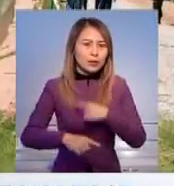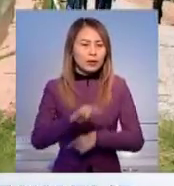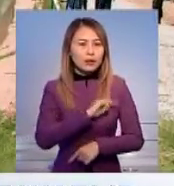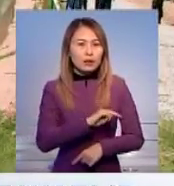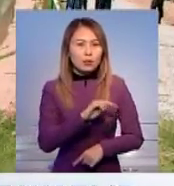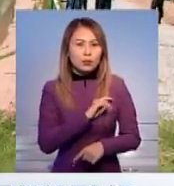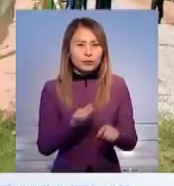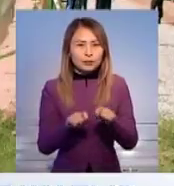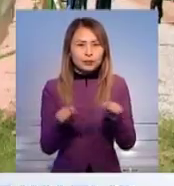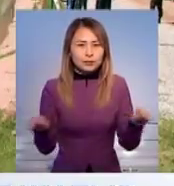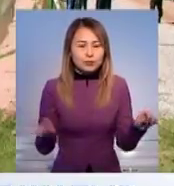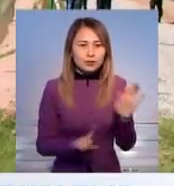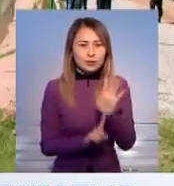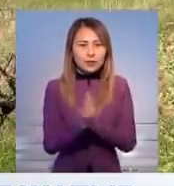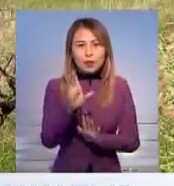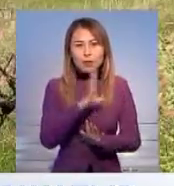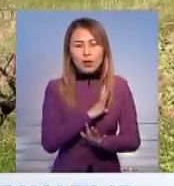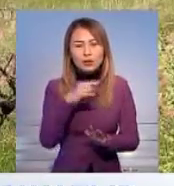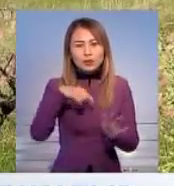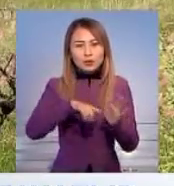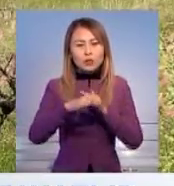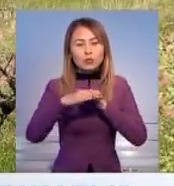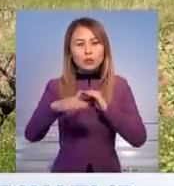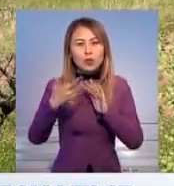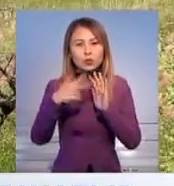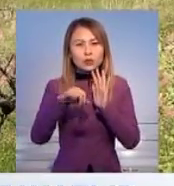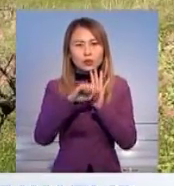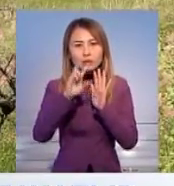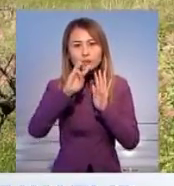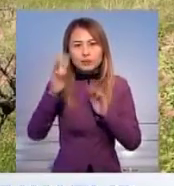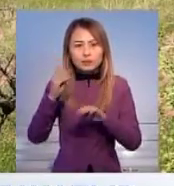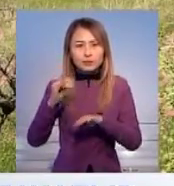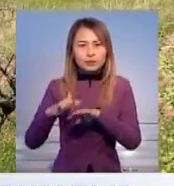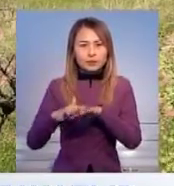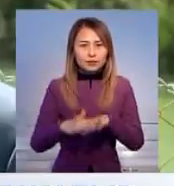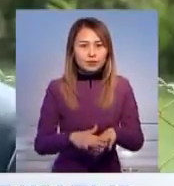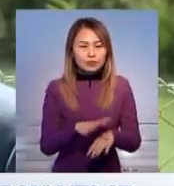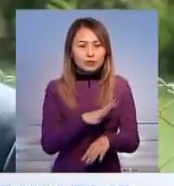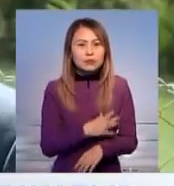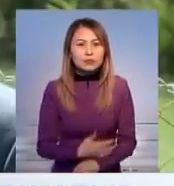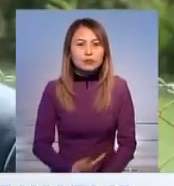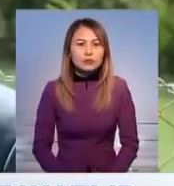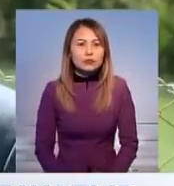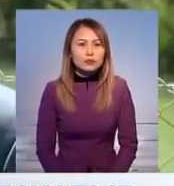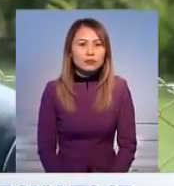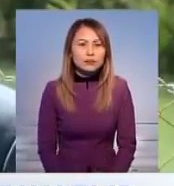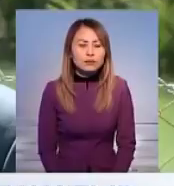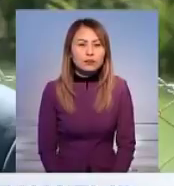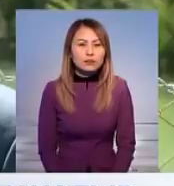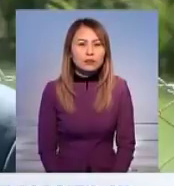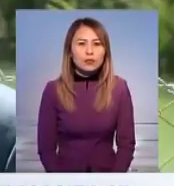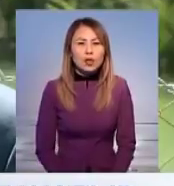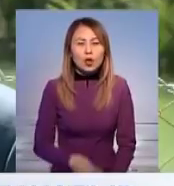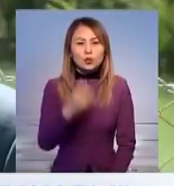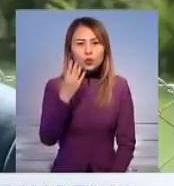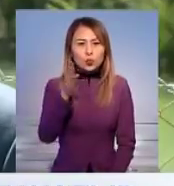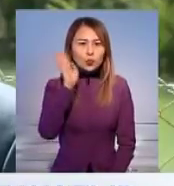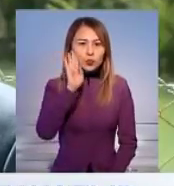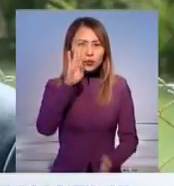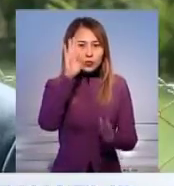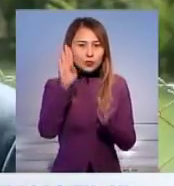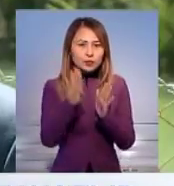келтіріліп, қолданысқа берілді. Оған жергілікті бюджеттен 36 миллион теңге қаржы жұмсалған. 4 су қоймасы бұрын жекешеленіп